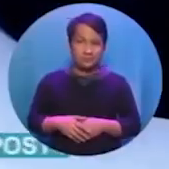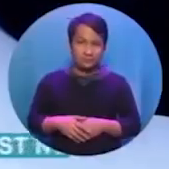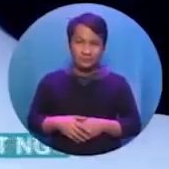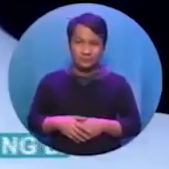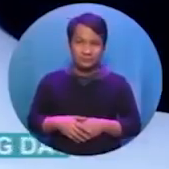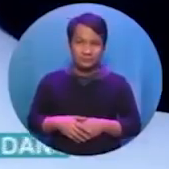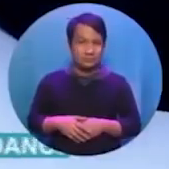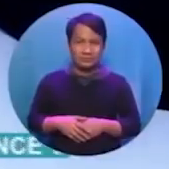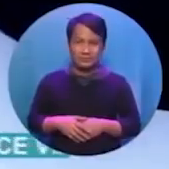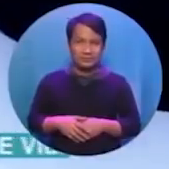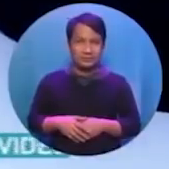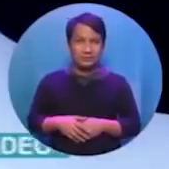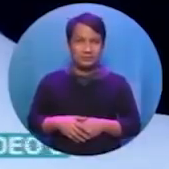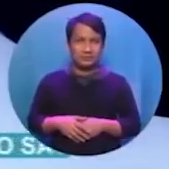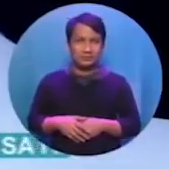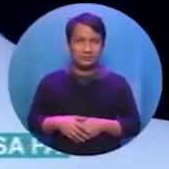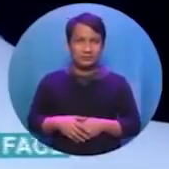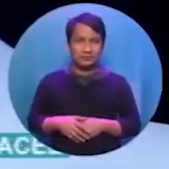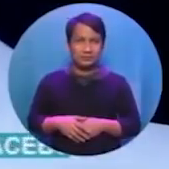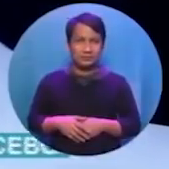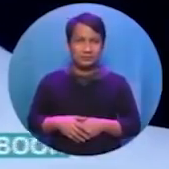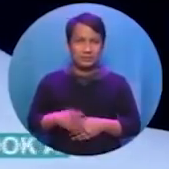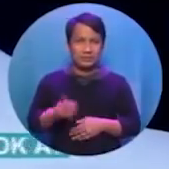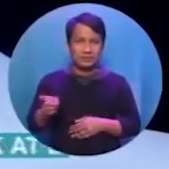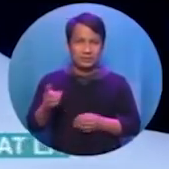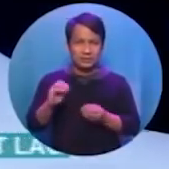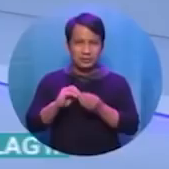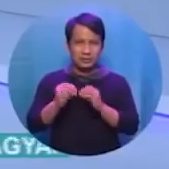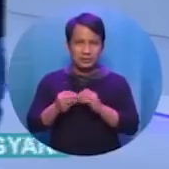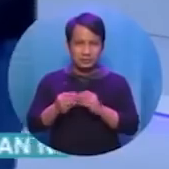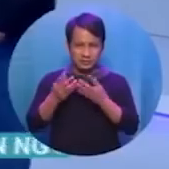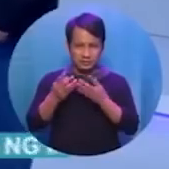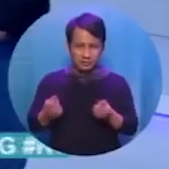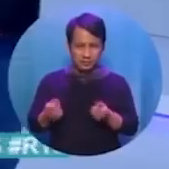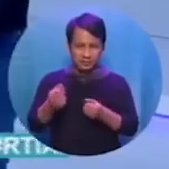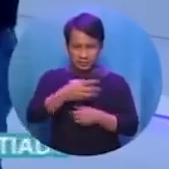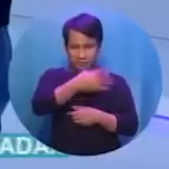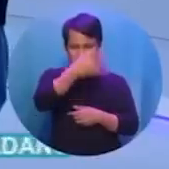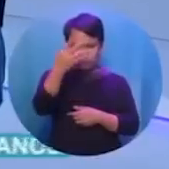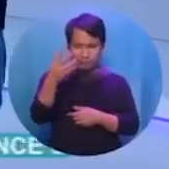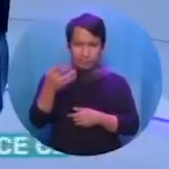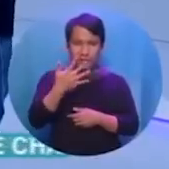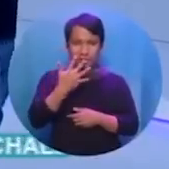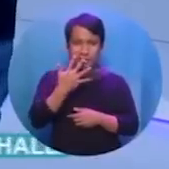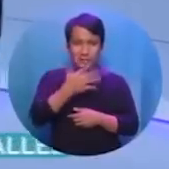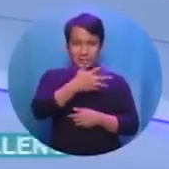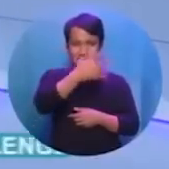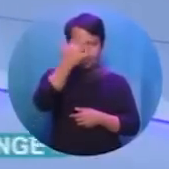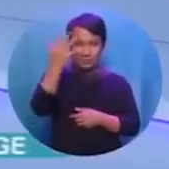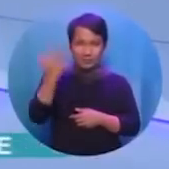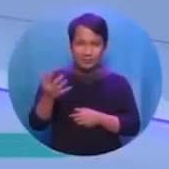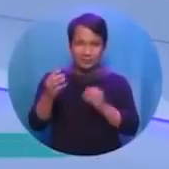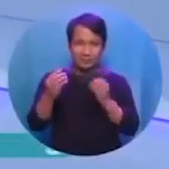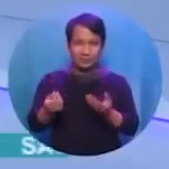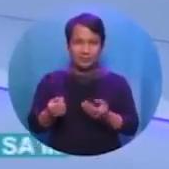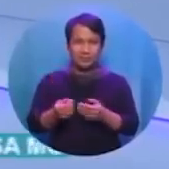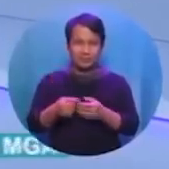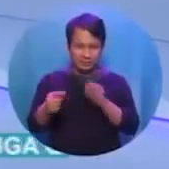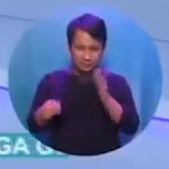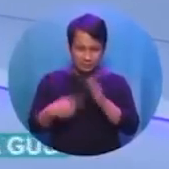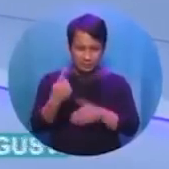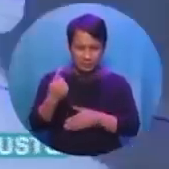Please try your call later. The number you have dialed. Nalusaw yung rainbow? Oo nga. One more